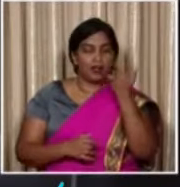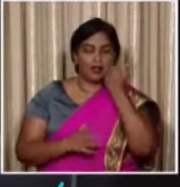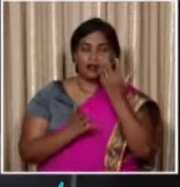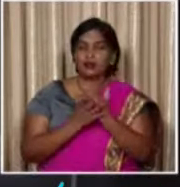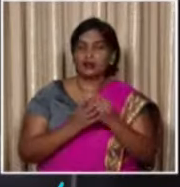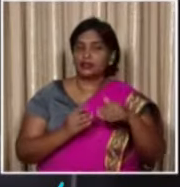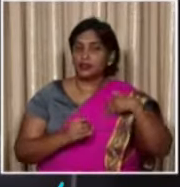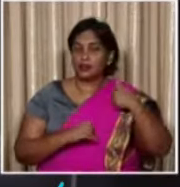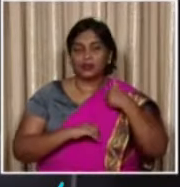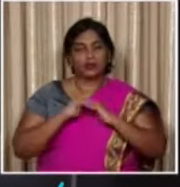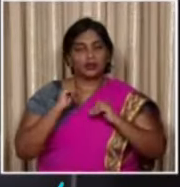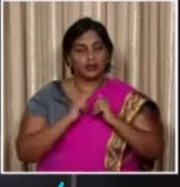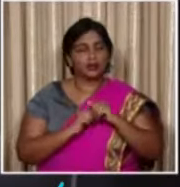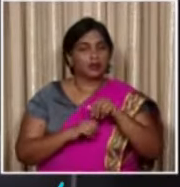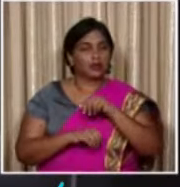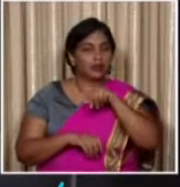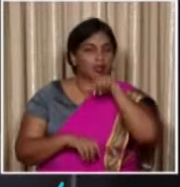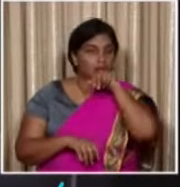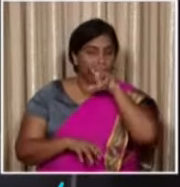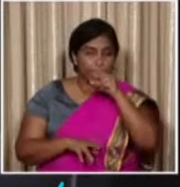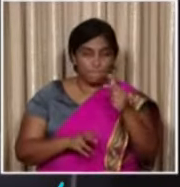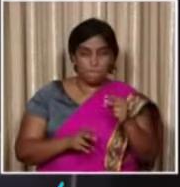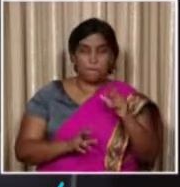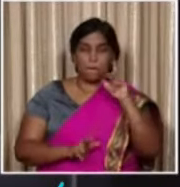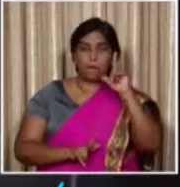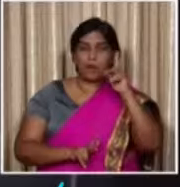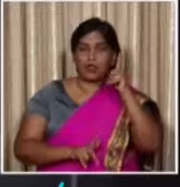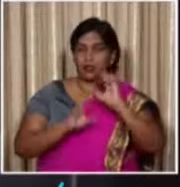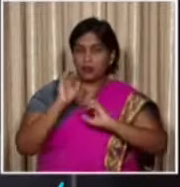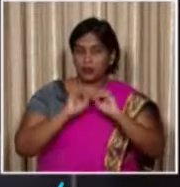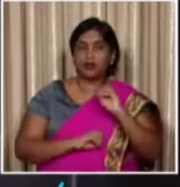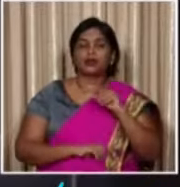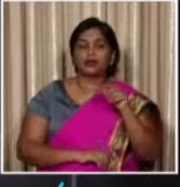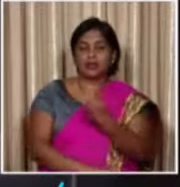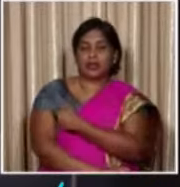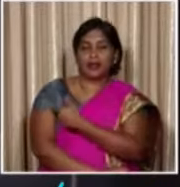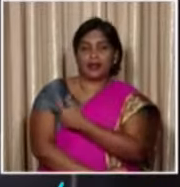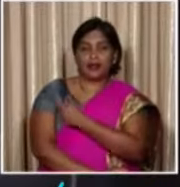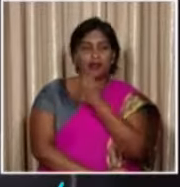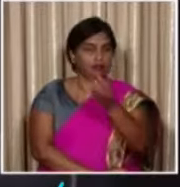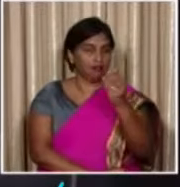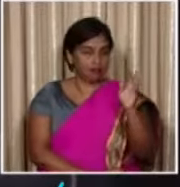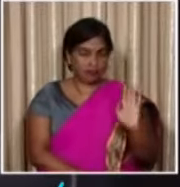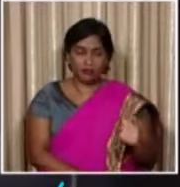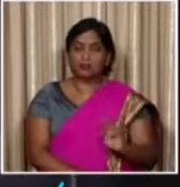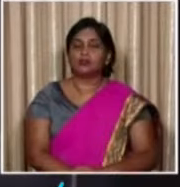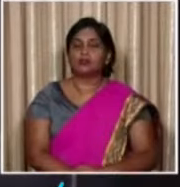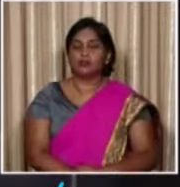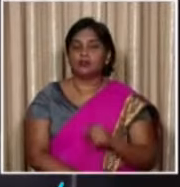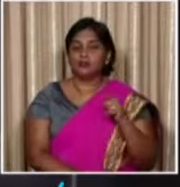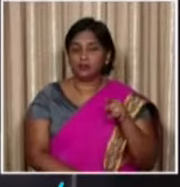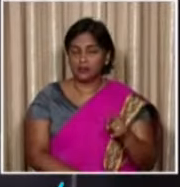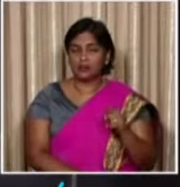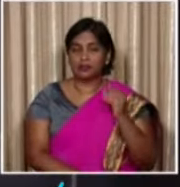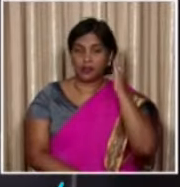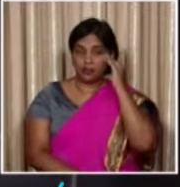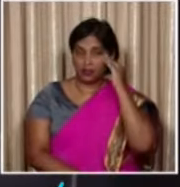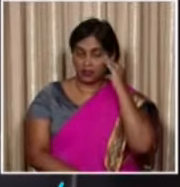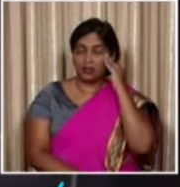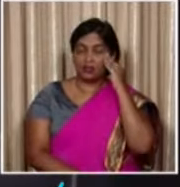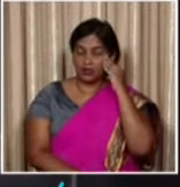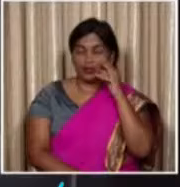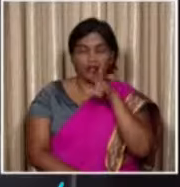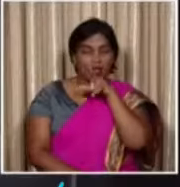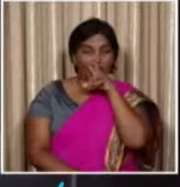කිරීමේ ප්‍රධාන ක්‍රමවේදය වන්නේ සුනක ගහනින් සිර 70%කටවත් අවම වශයෙන් ජල බීතිකාවට එරෙහි එන්නත් ලබා දීමයි ගැහැණු සතුන් ව්‍යංජාකරණයට